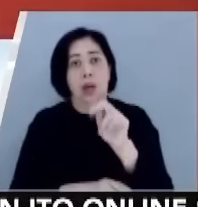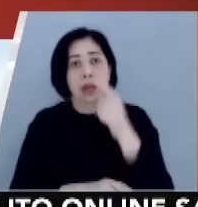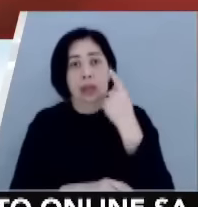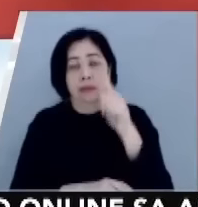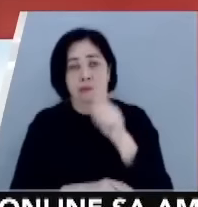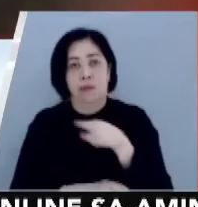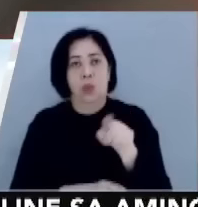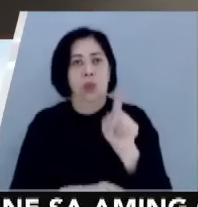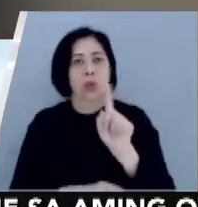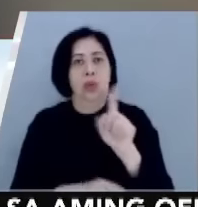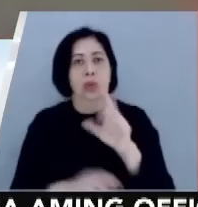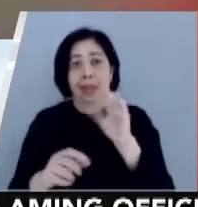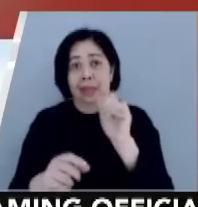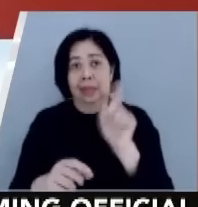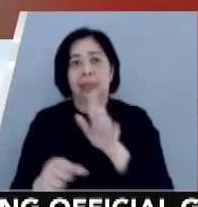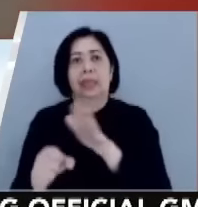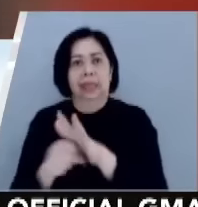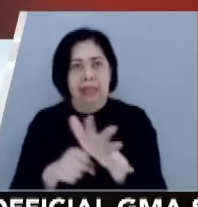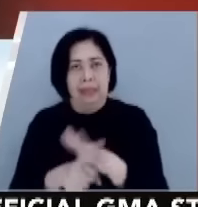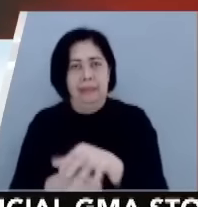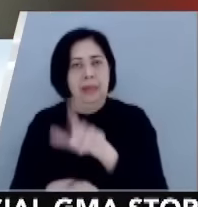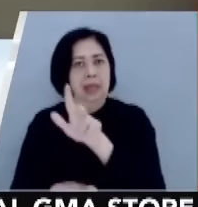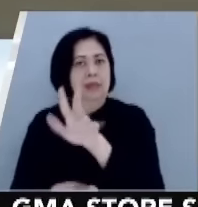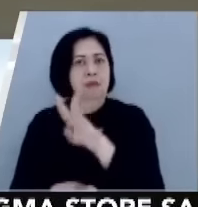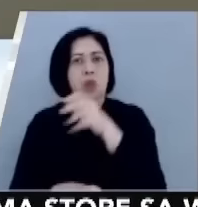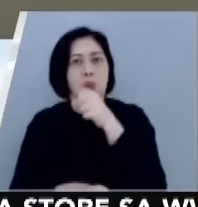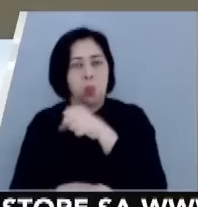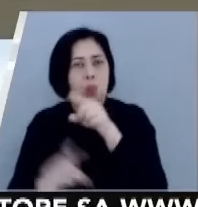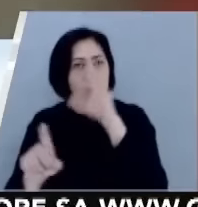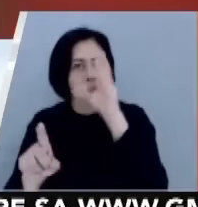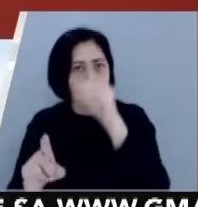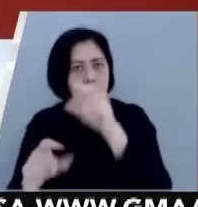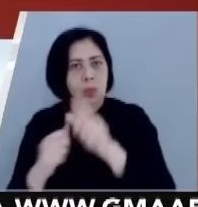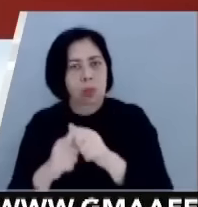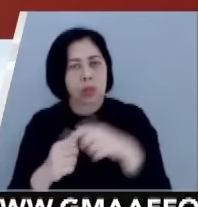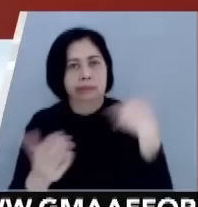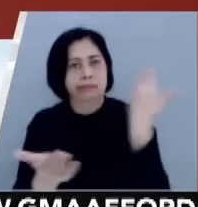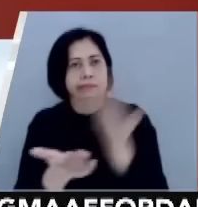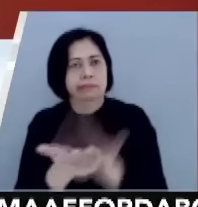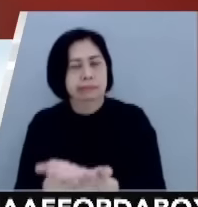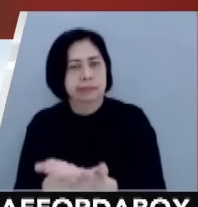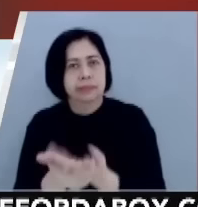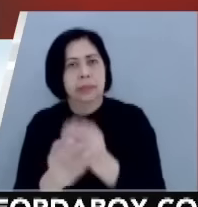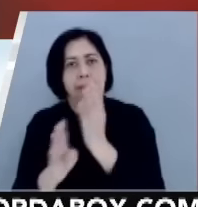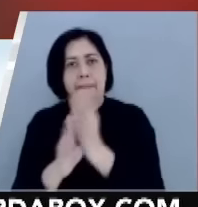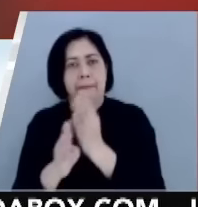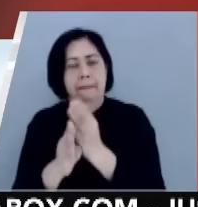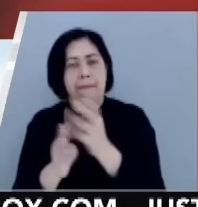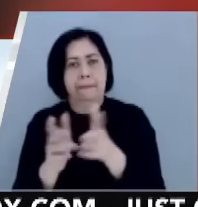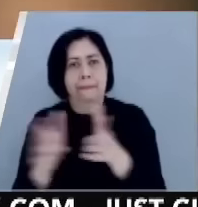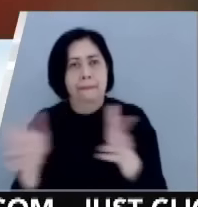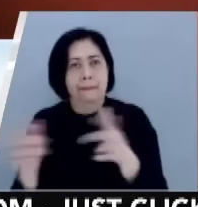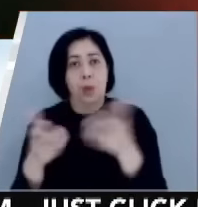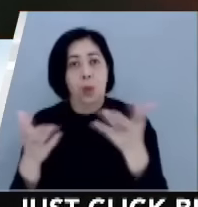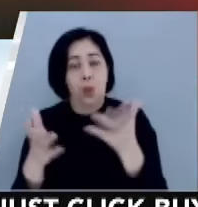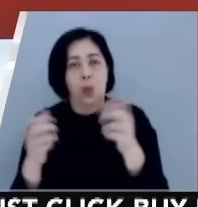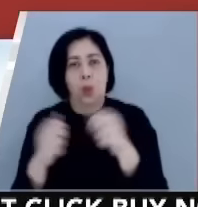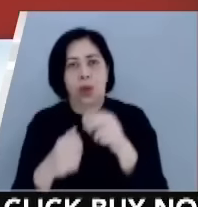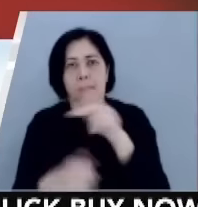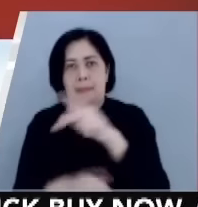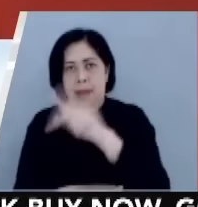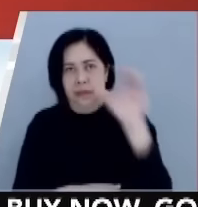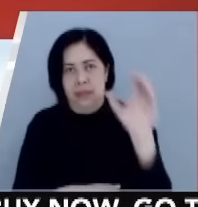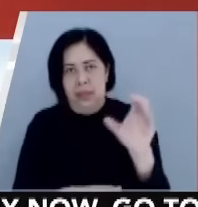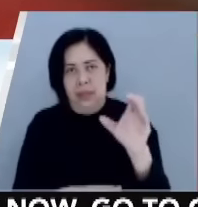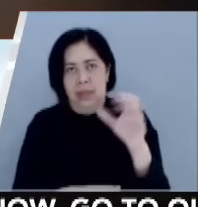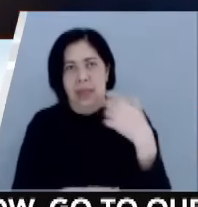rape. Ang 34 anyos sa lalaki, kadarating lang sa isang bus terminal sa Pasay nang siya ay maaresto. May nakuha pang